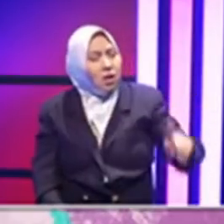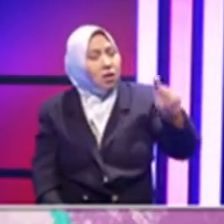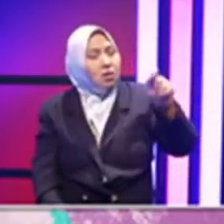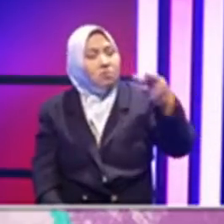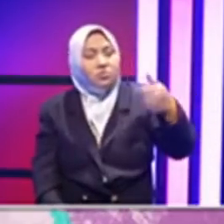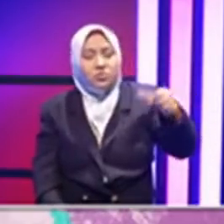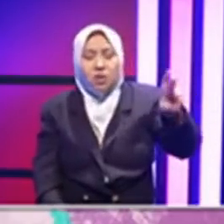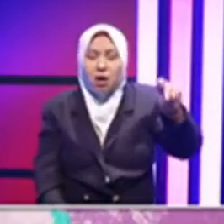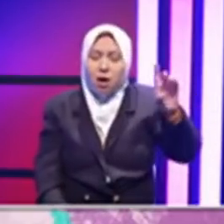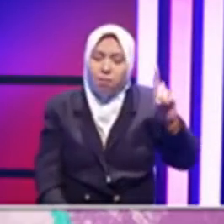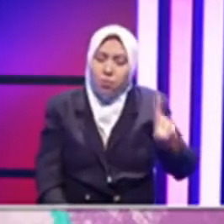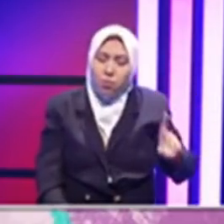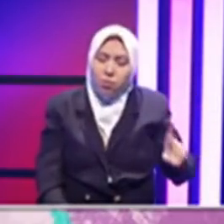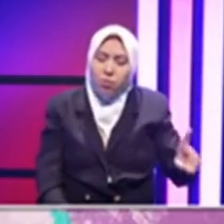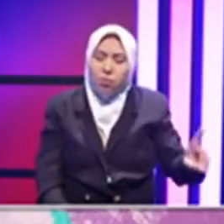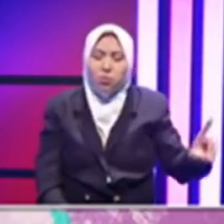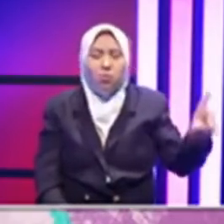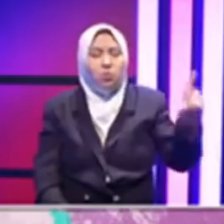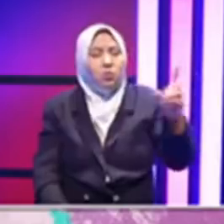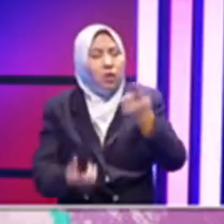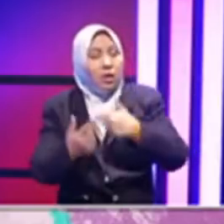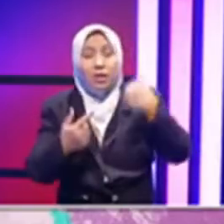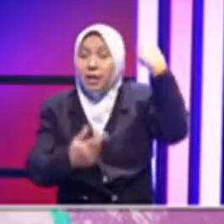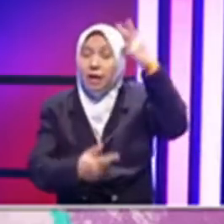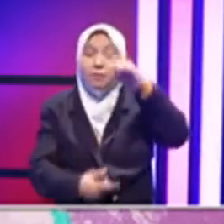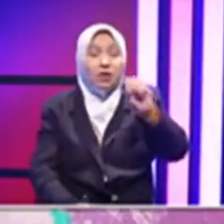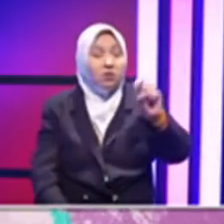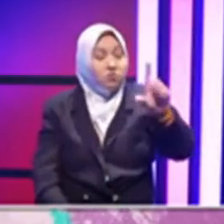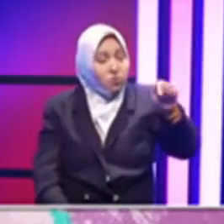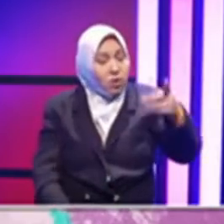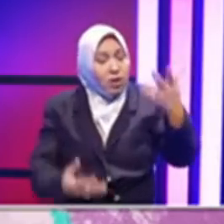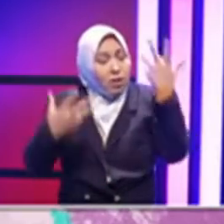ashabur rassi wa thamu.